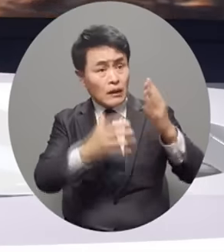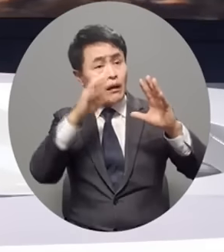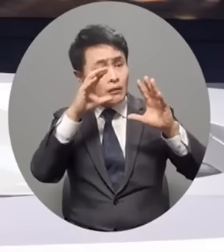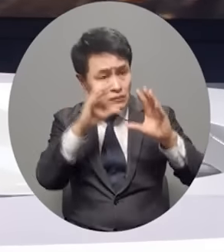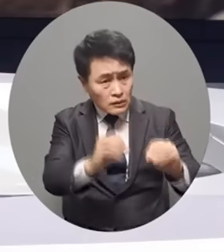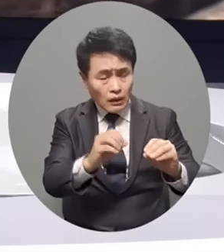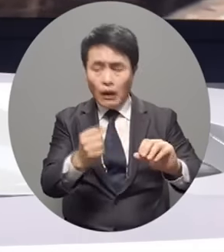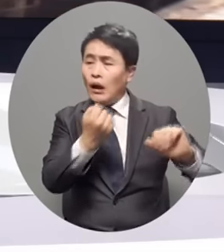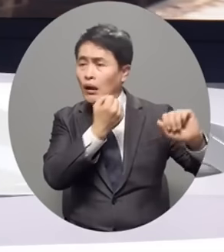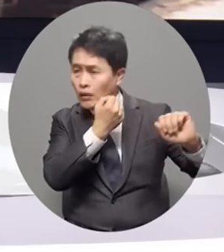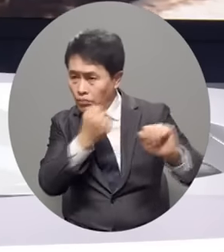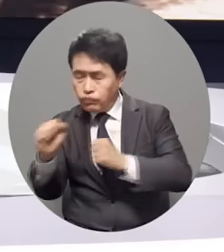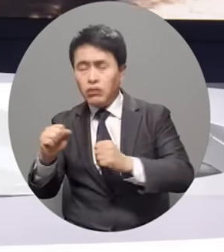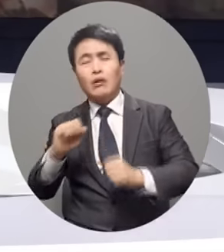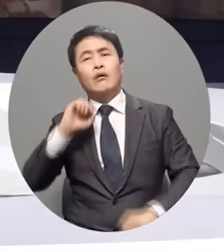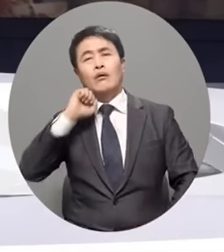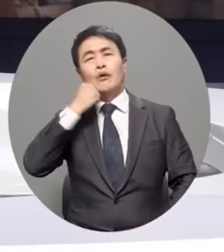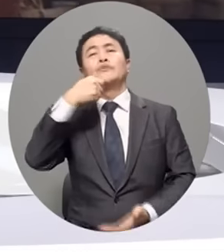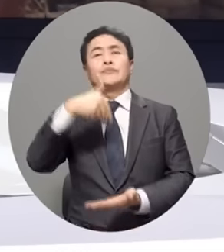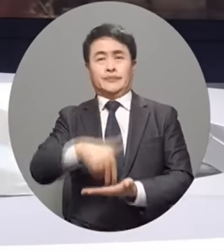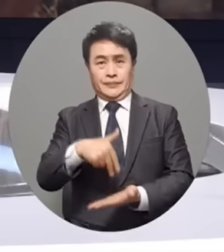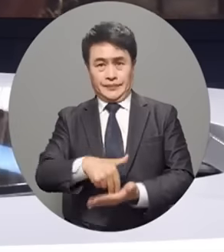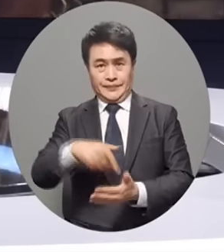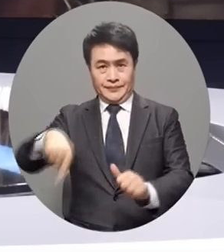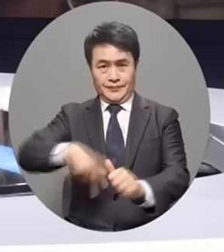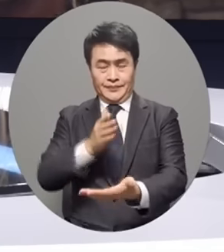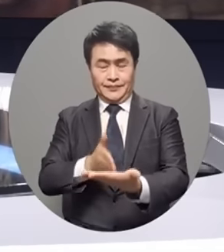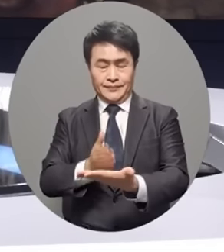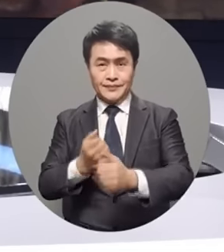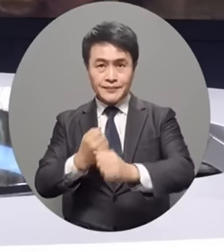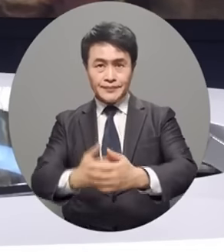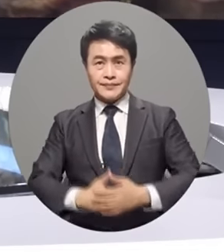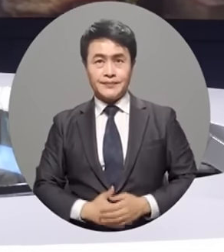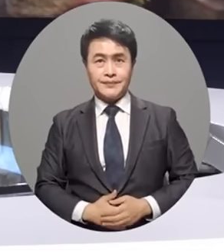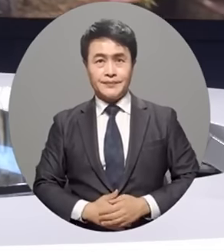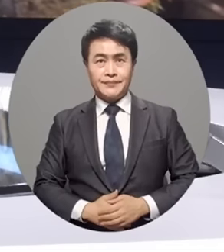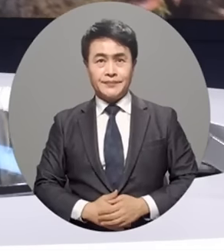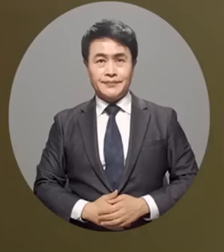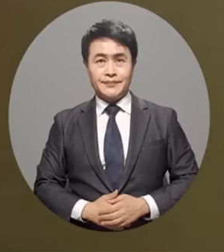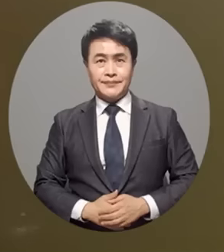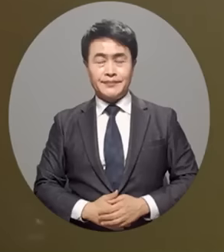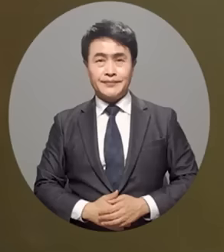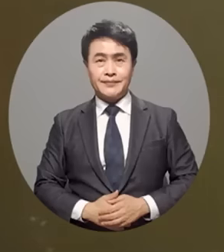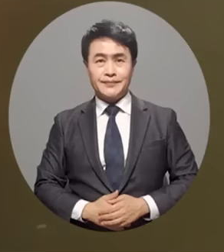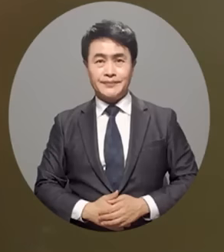것도 피하는 것도 어려운 현실입니다. 전재훈 기자가 보도합니다.